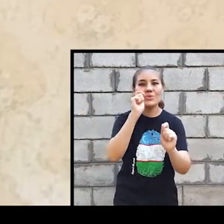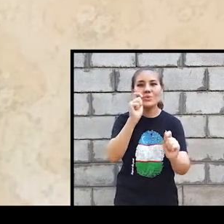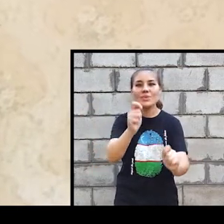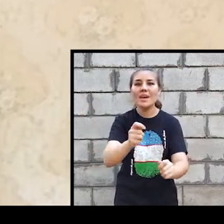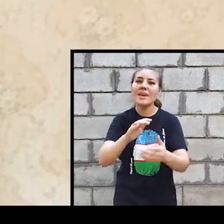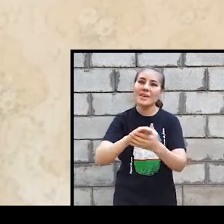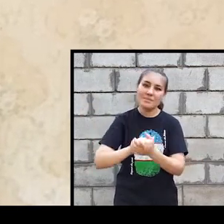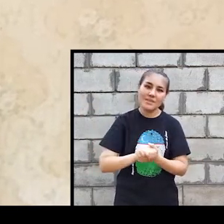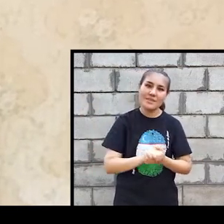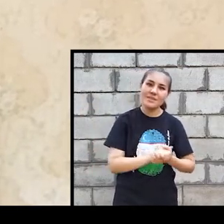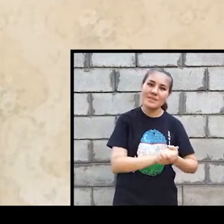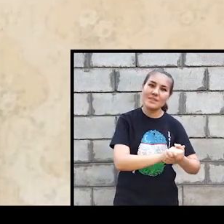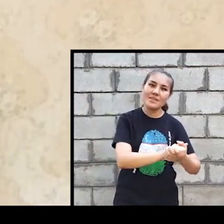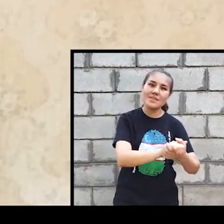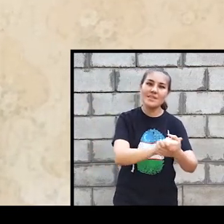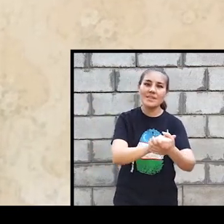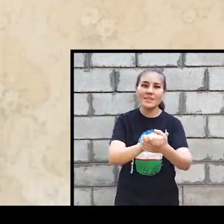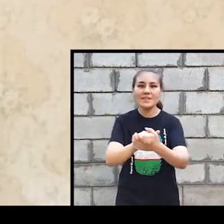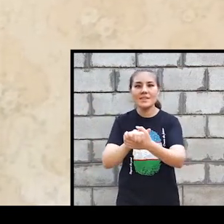дарует.